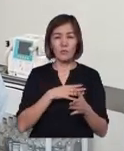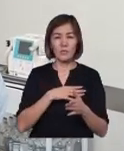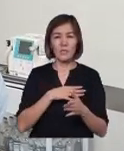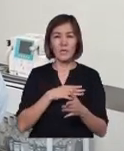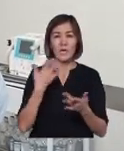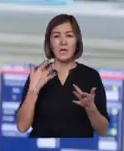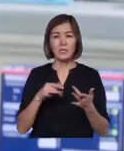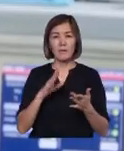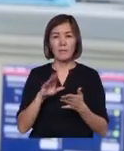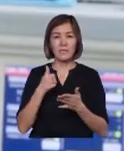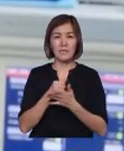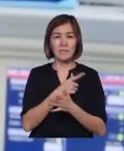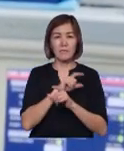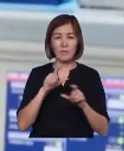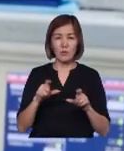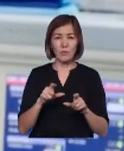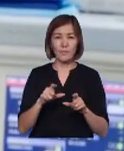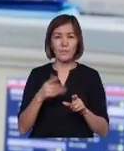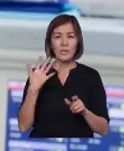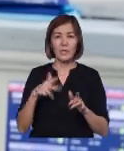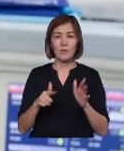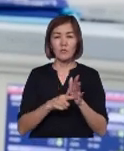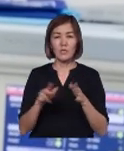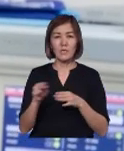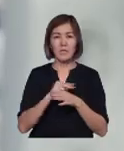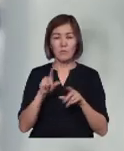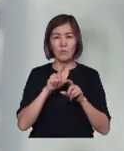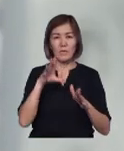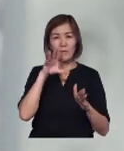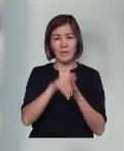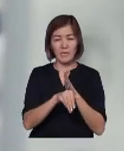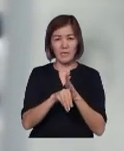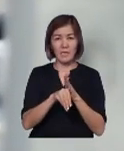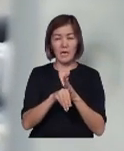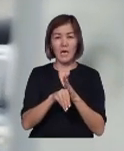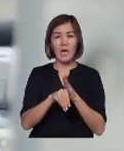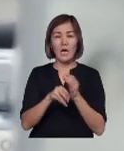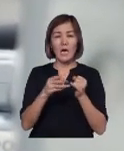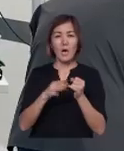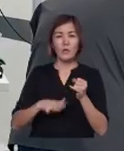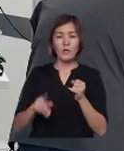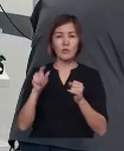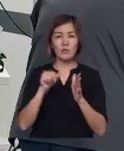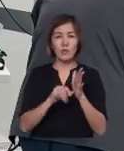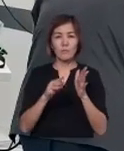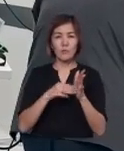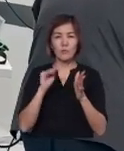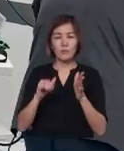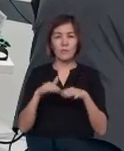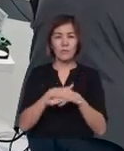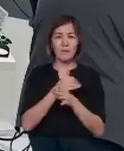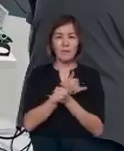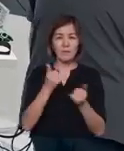Жамбылдағы негізгі медициналық ұйым. Қарамағына 57 емдеу мекемесі кіреді. Бұл нысандар ауданның 169000-нан астам тұрғынына